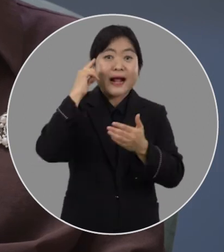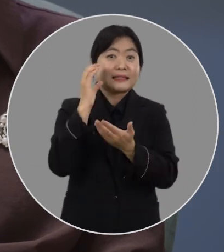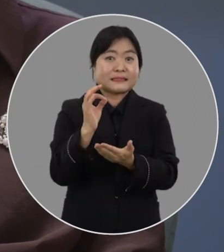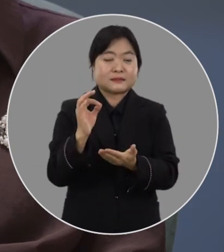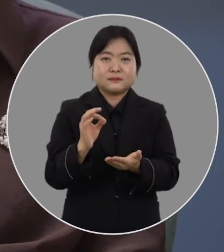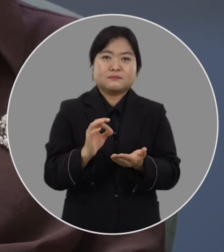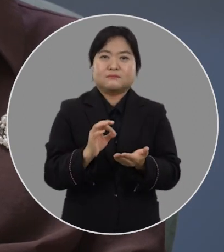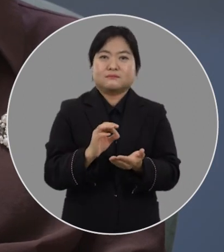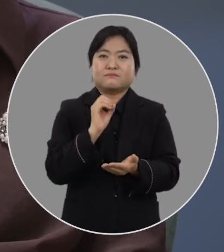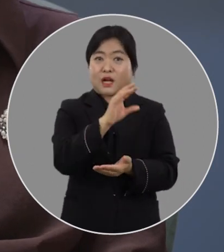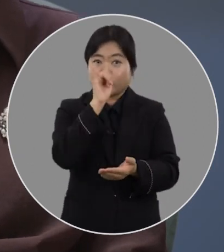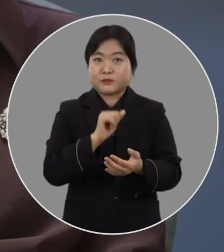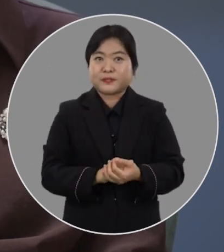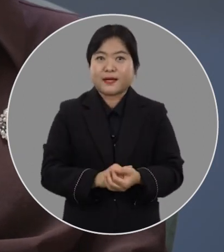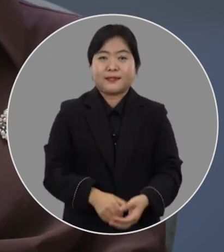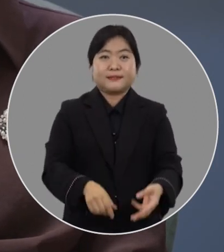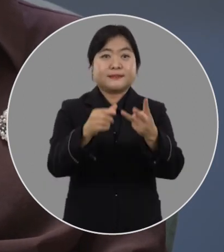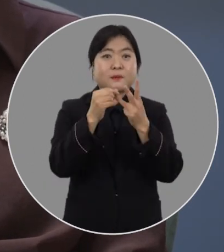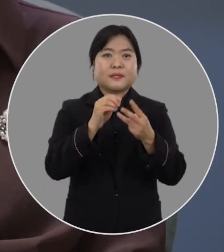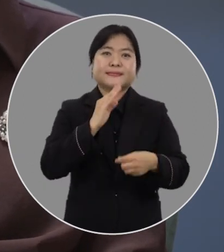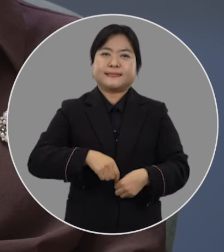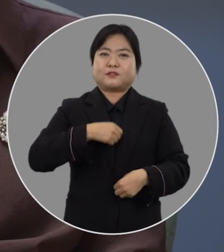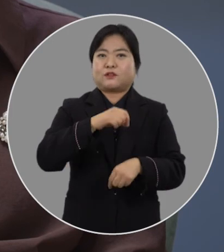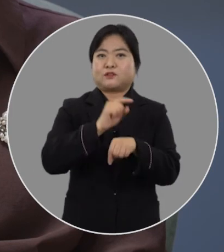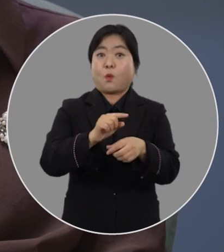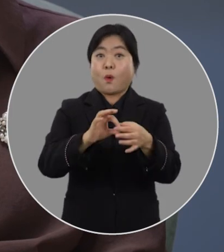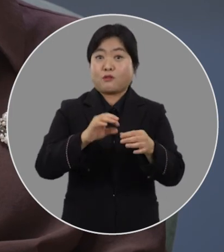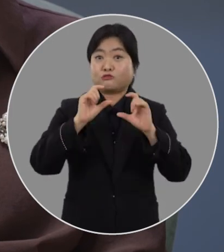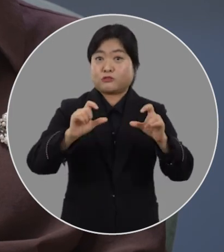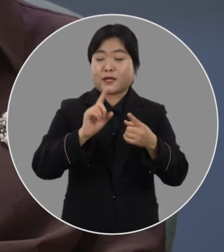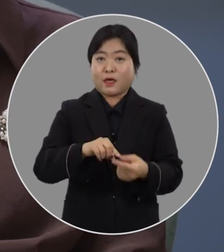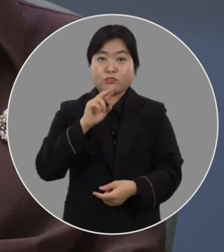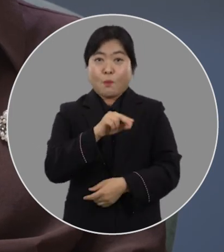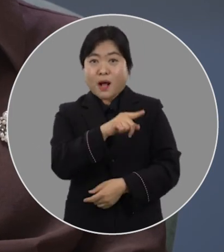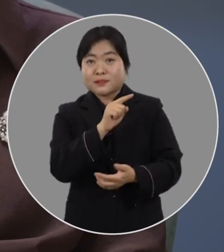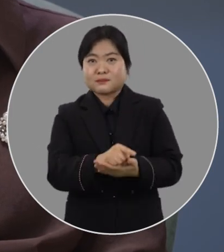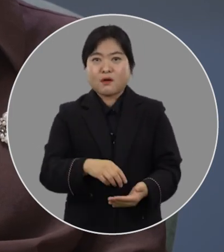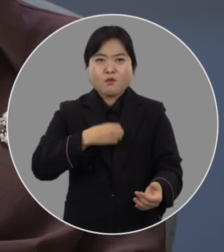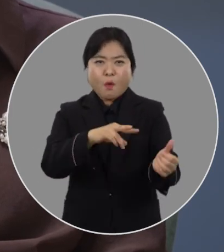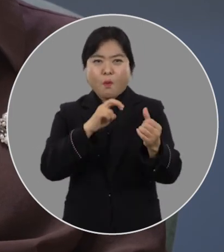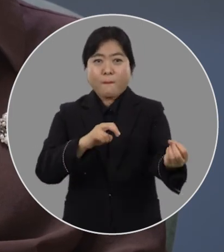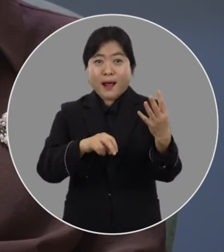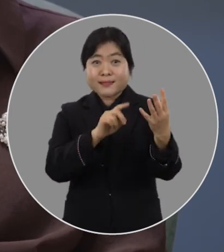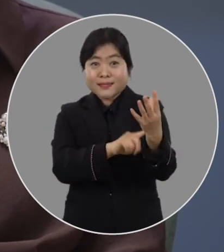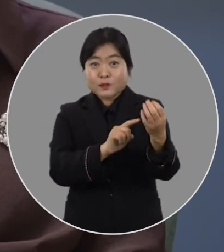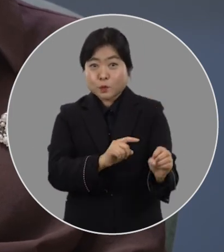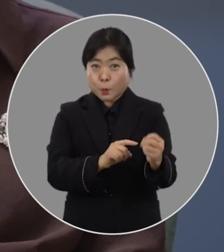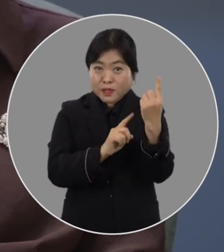수 있겠죠. 세 번째로 진정성 관련 주장에 대한 논박은 혐오 발화자의